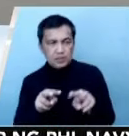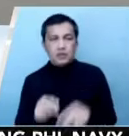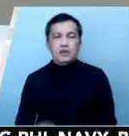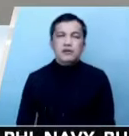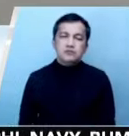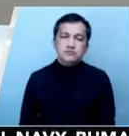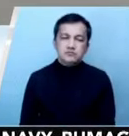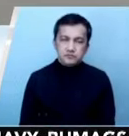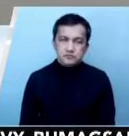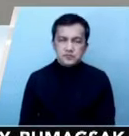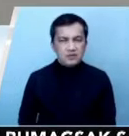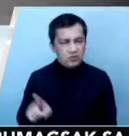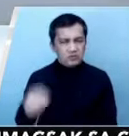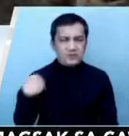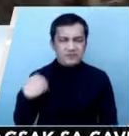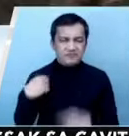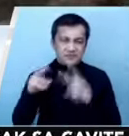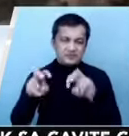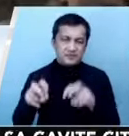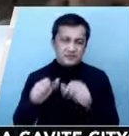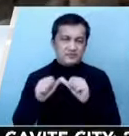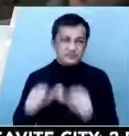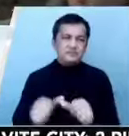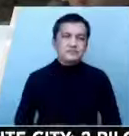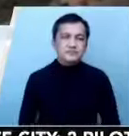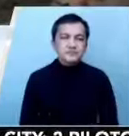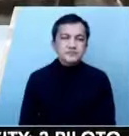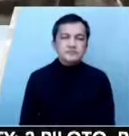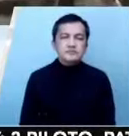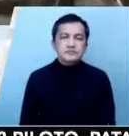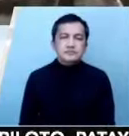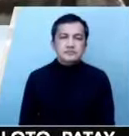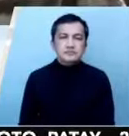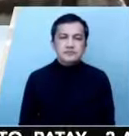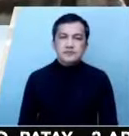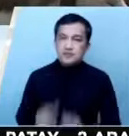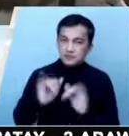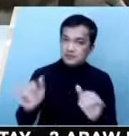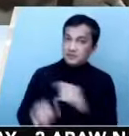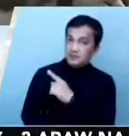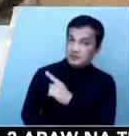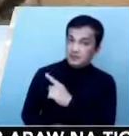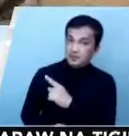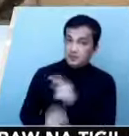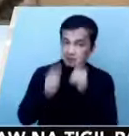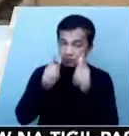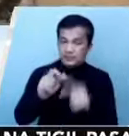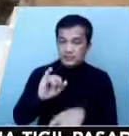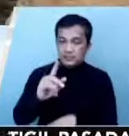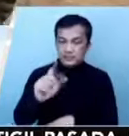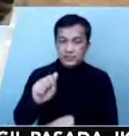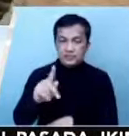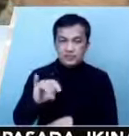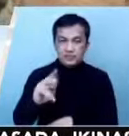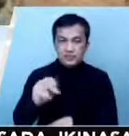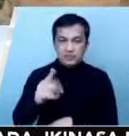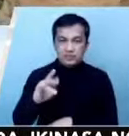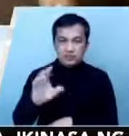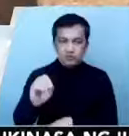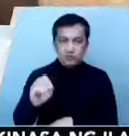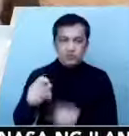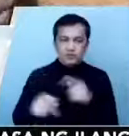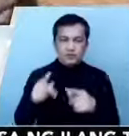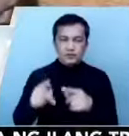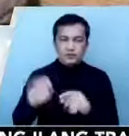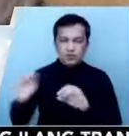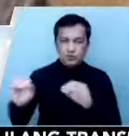under investigation pa rin po yung... Ganito na ang itsura ngayon ng Isla Puting Bato. Ang mga residente, kanya-kanyang salba kung